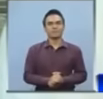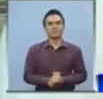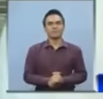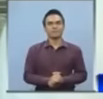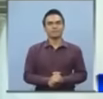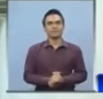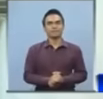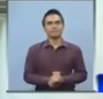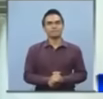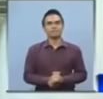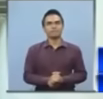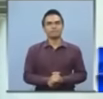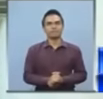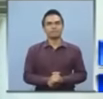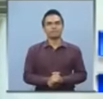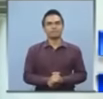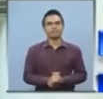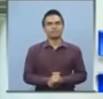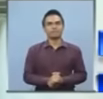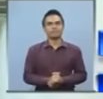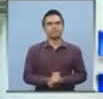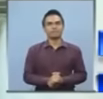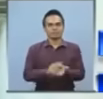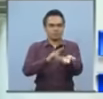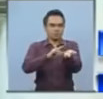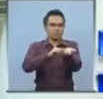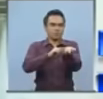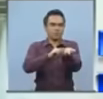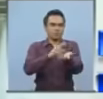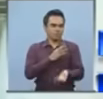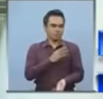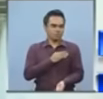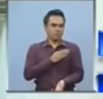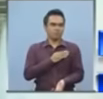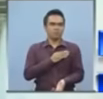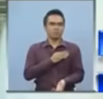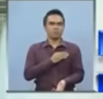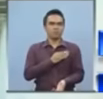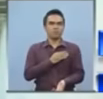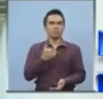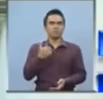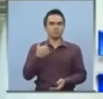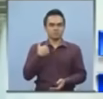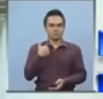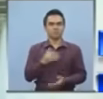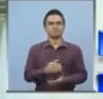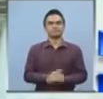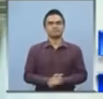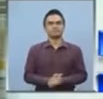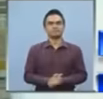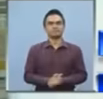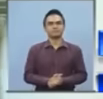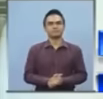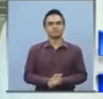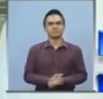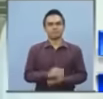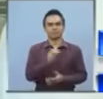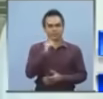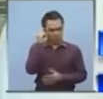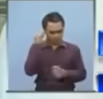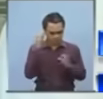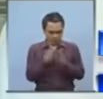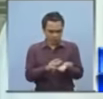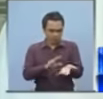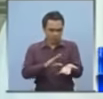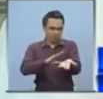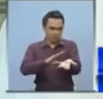ค่ะไม่ครับจเต้นจริงๆ้านครับแต่ท่านไม่ลุกขึ้นนเราก็อยู่แล้วก็จับทั้นอะไร